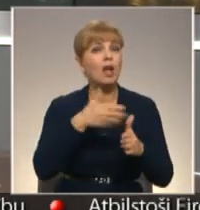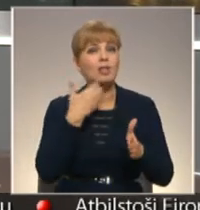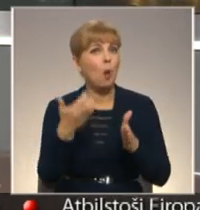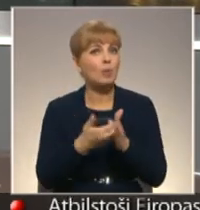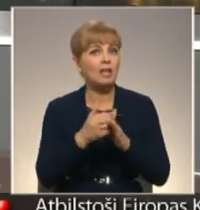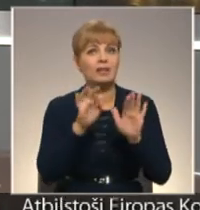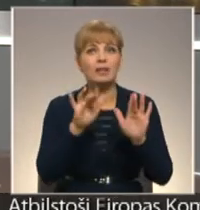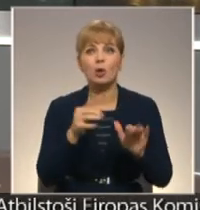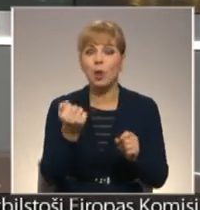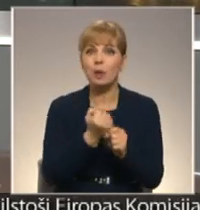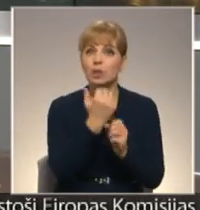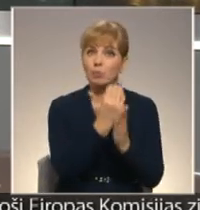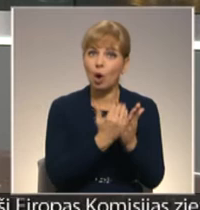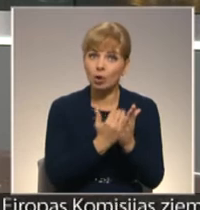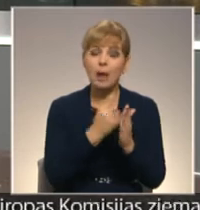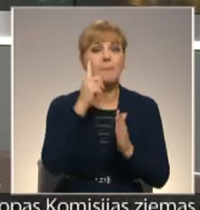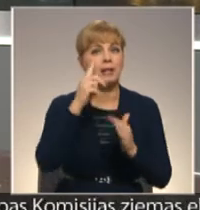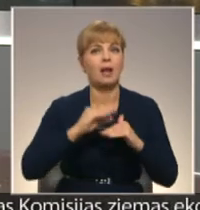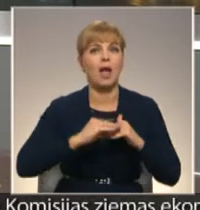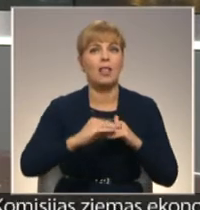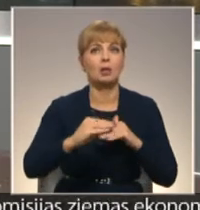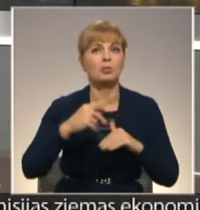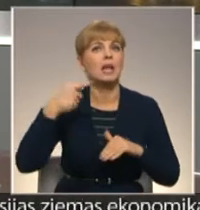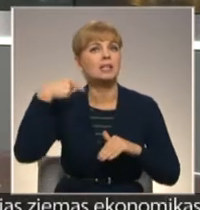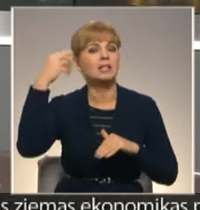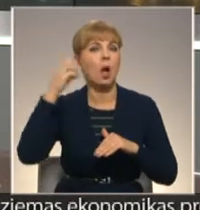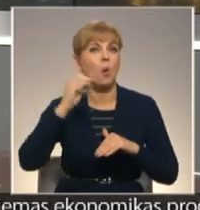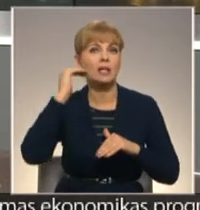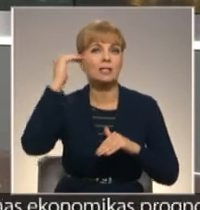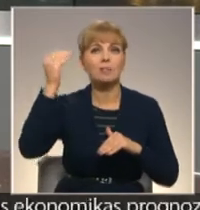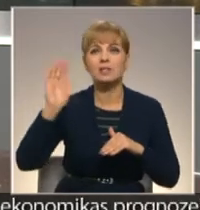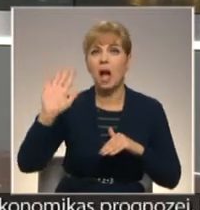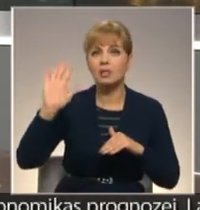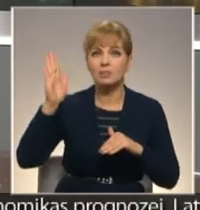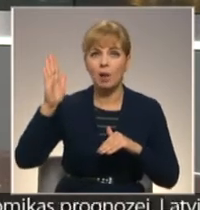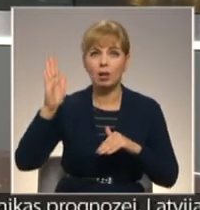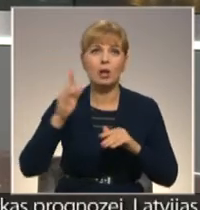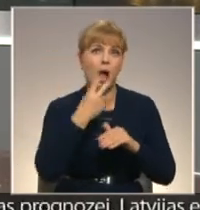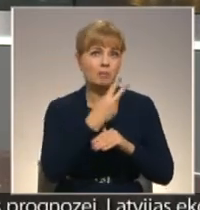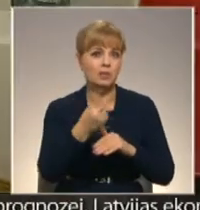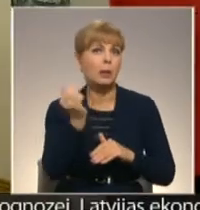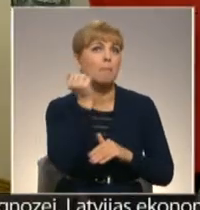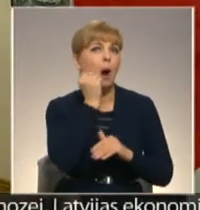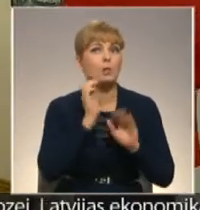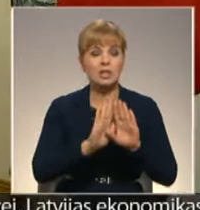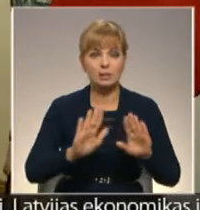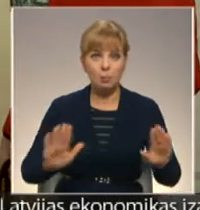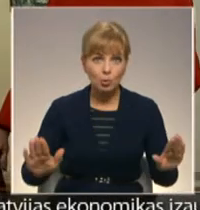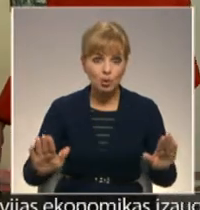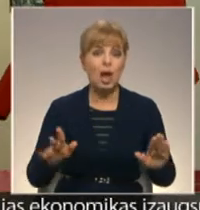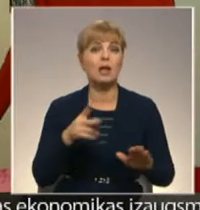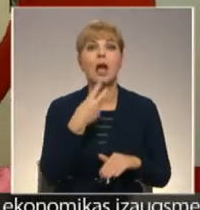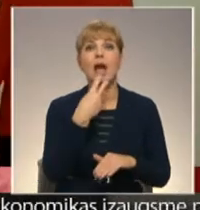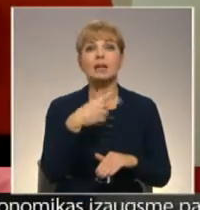saules un debesu atspulgi. Šomenis neparastā izstāde apskatām Bauskā un stāsta TV Spektrs. Paverot Bauskas